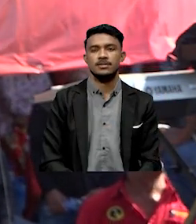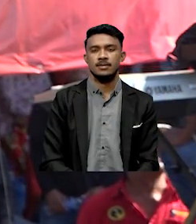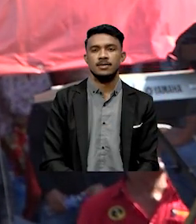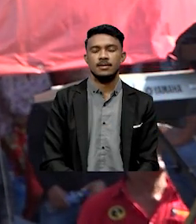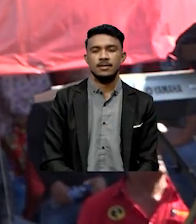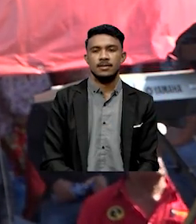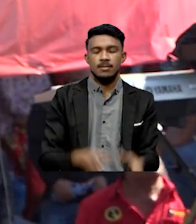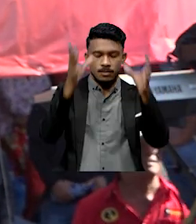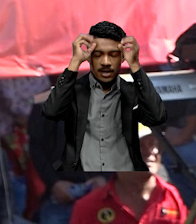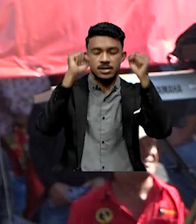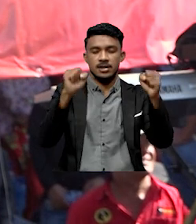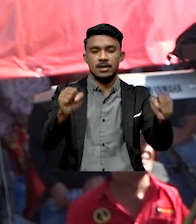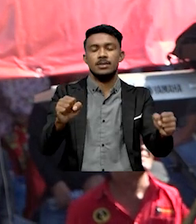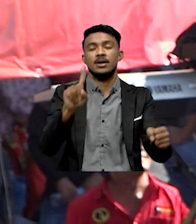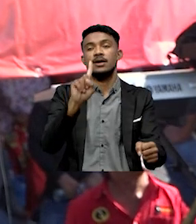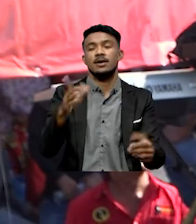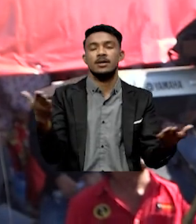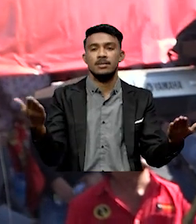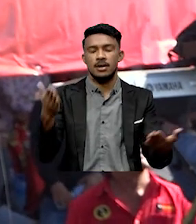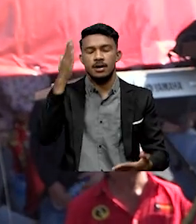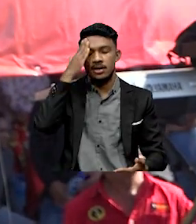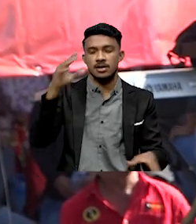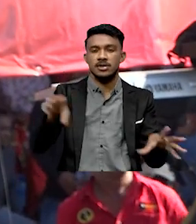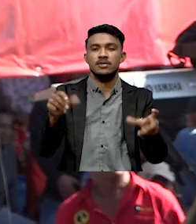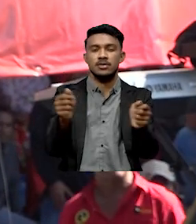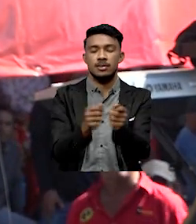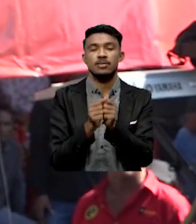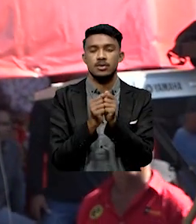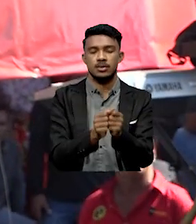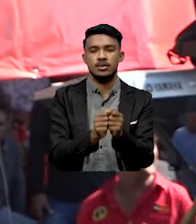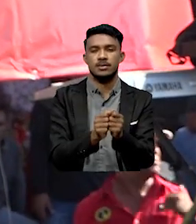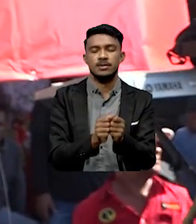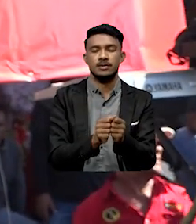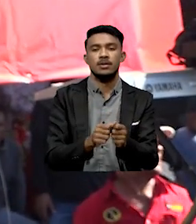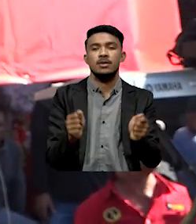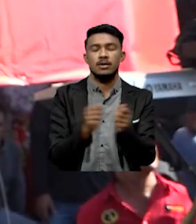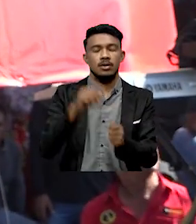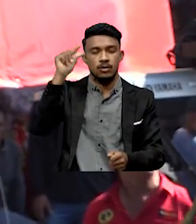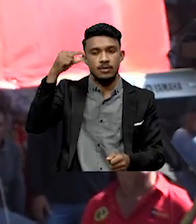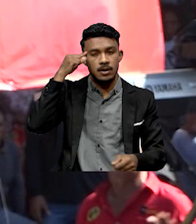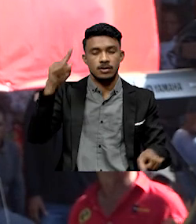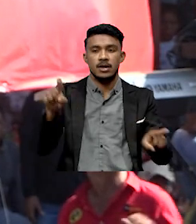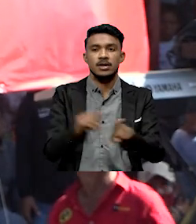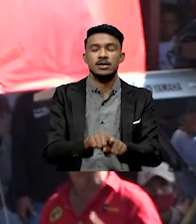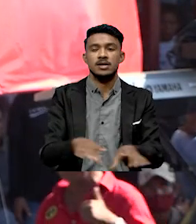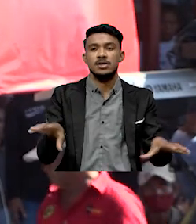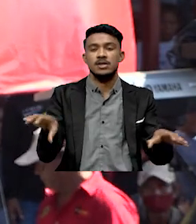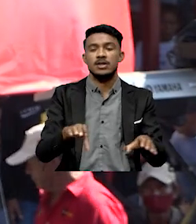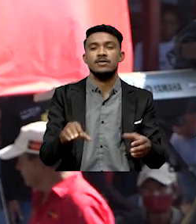Presidente da Republika. Ida nia bese hatene mau servisu amuto. O governo nudar organ